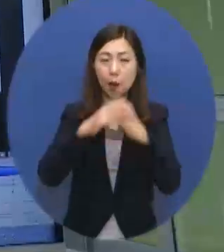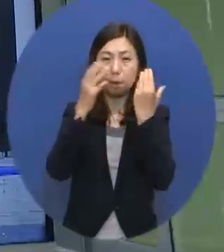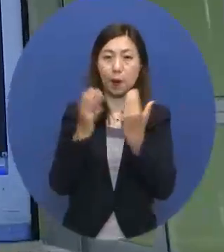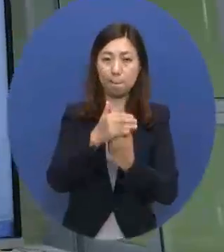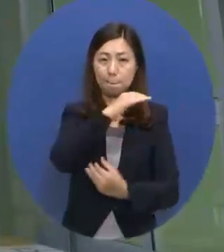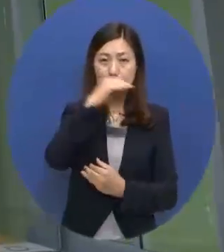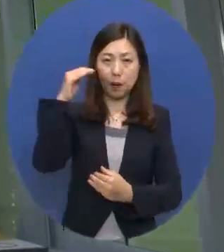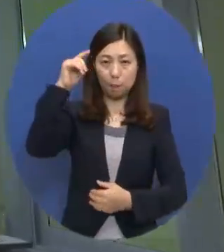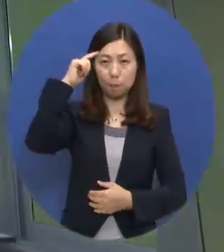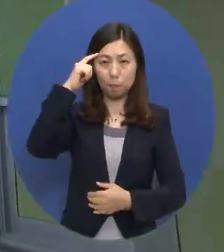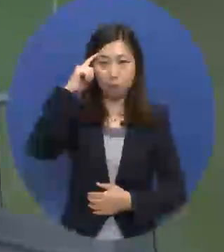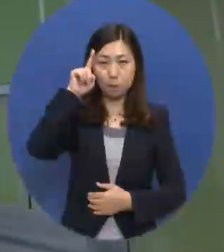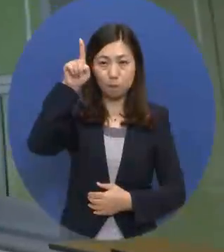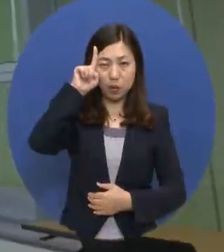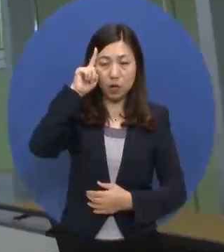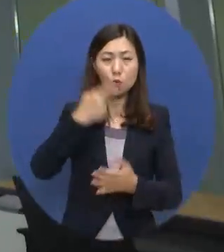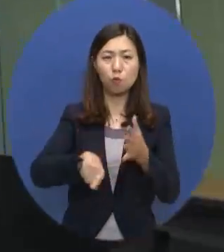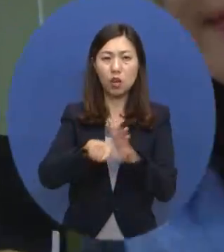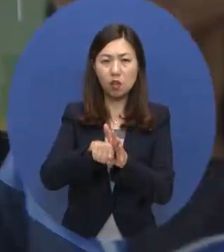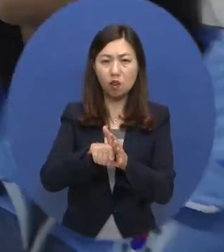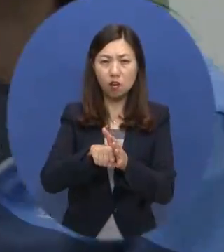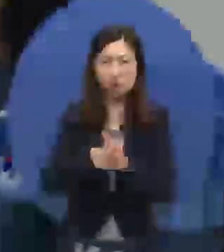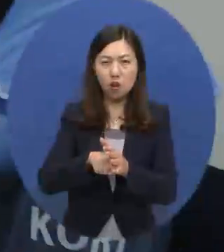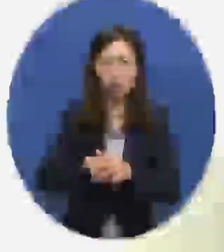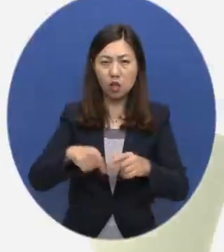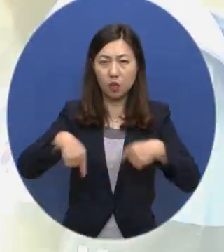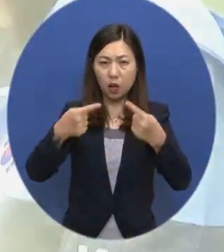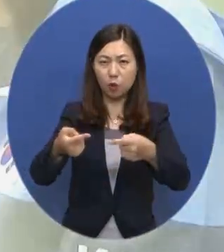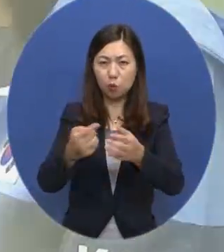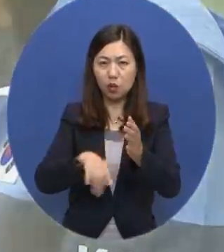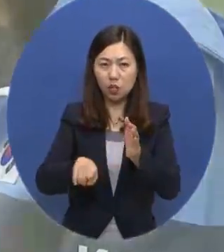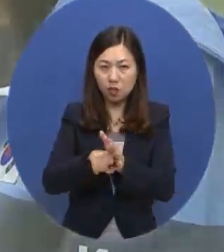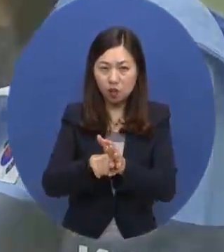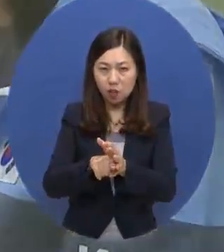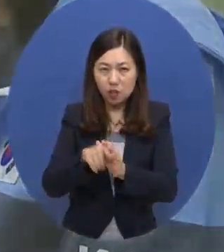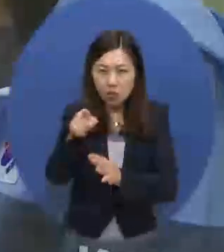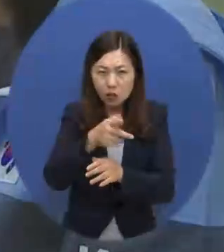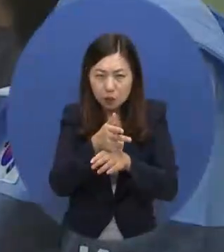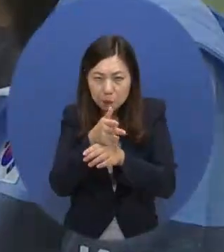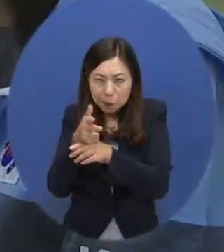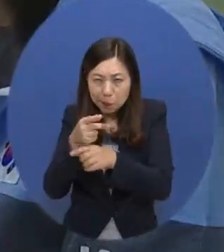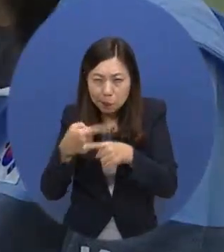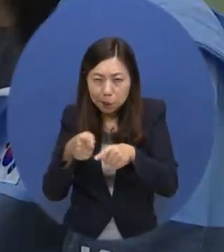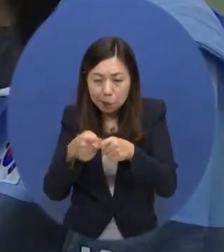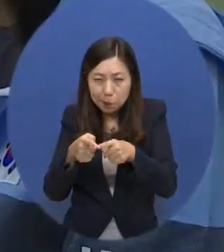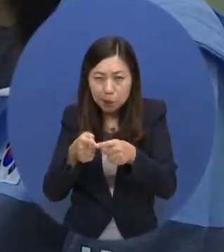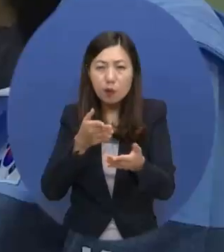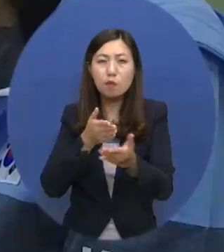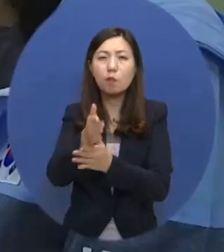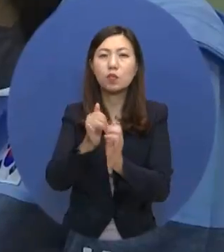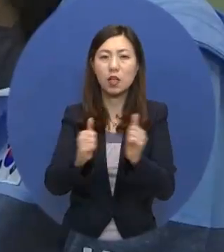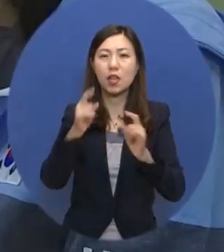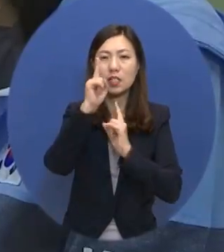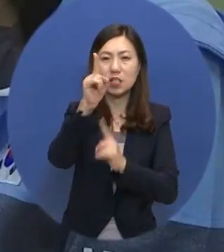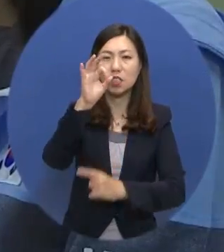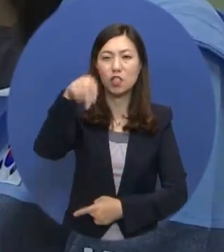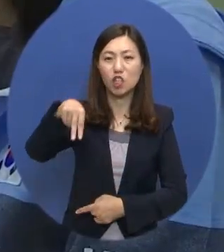경기에 임할 수 있도록 서포트해주는 휠체어 컬링 국가대표팀의 이은미 전략분석관.